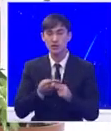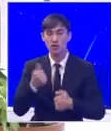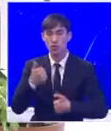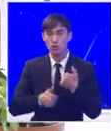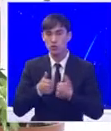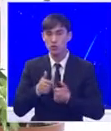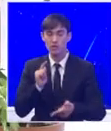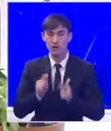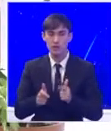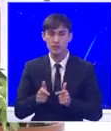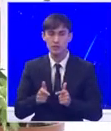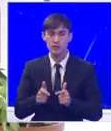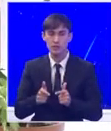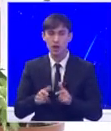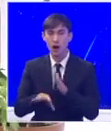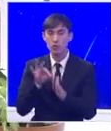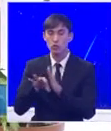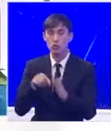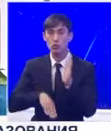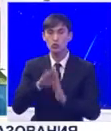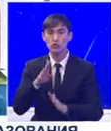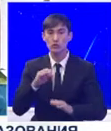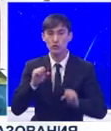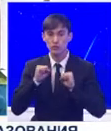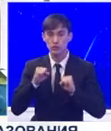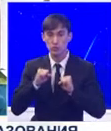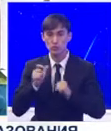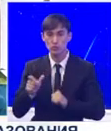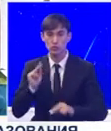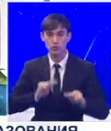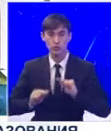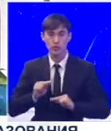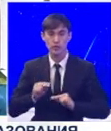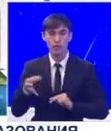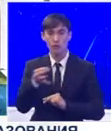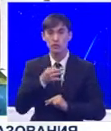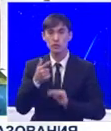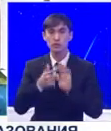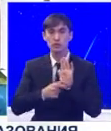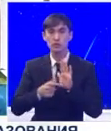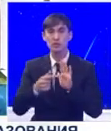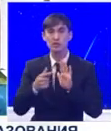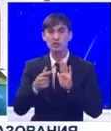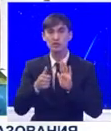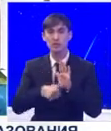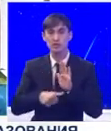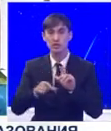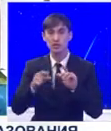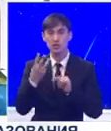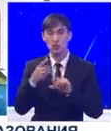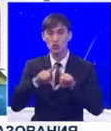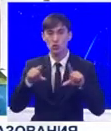является отбор самого лучшего учителя физкультуры. Если в области в 763 школах работает